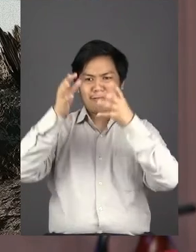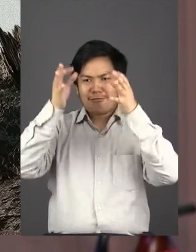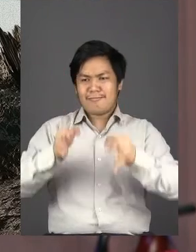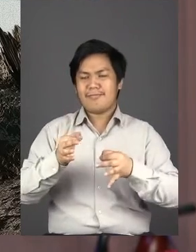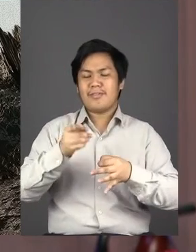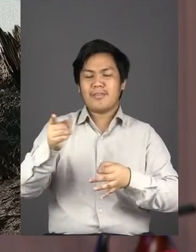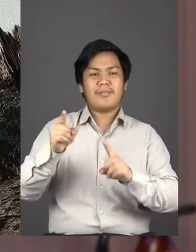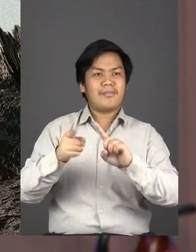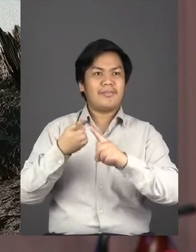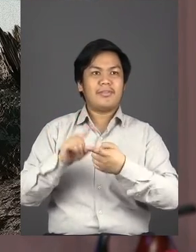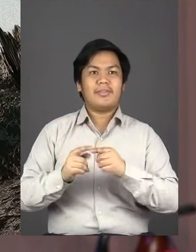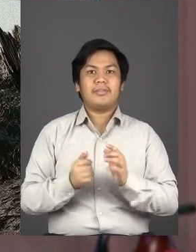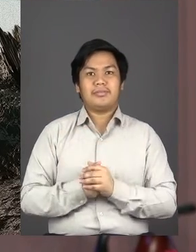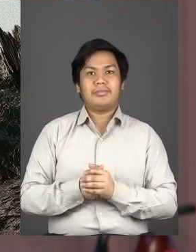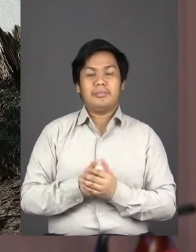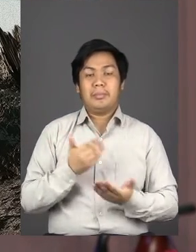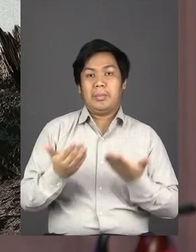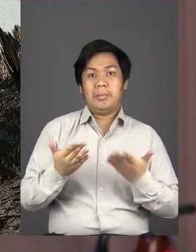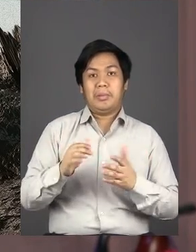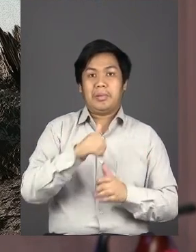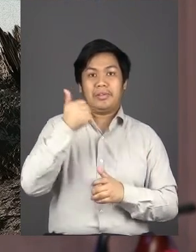po yun kung minsan nakaka-turn off.